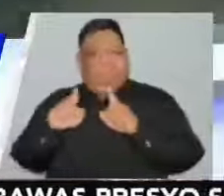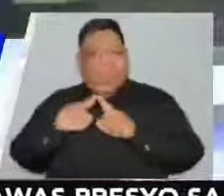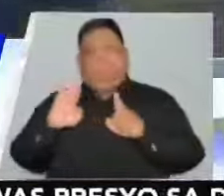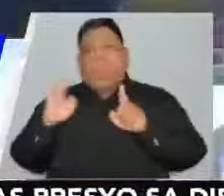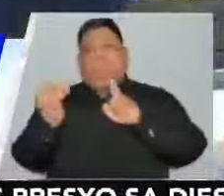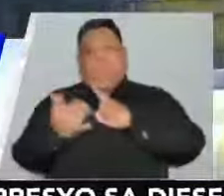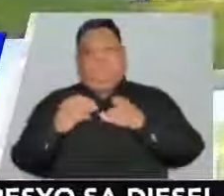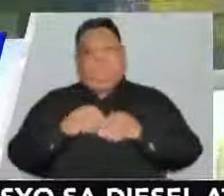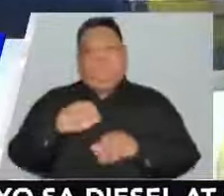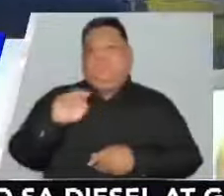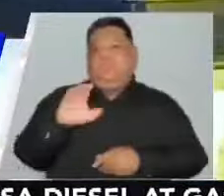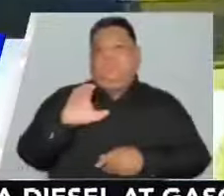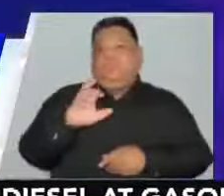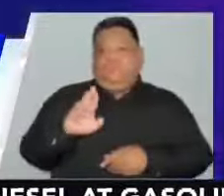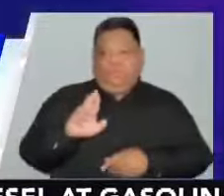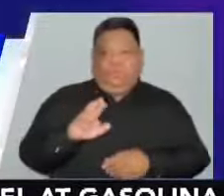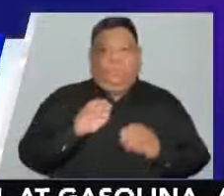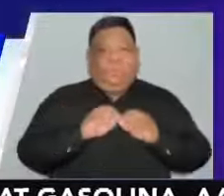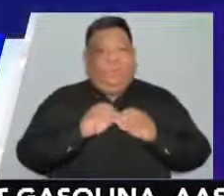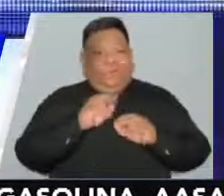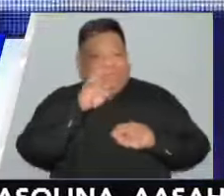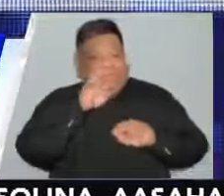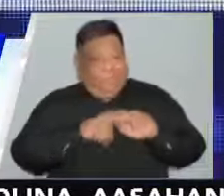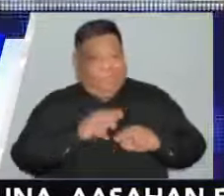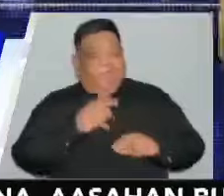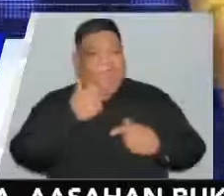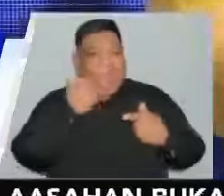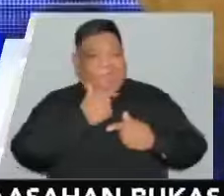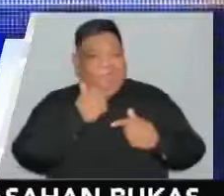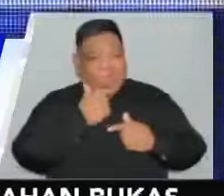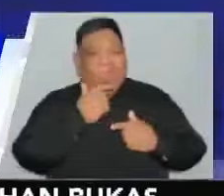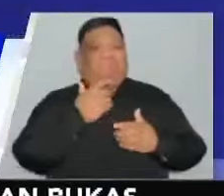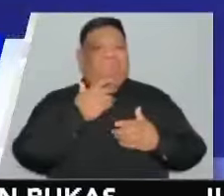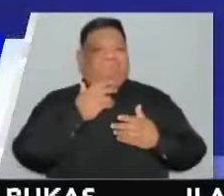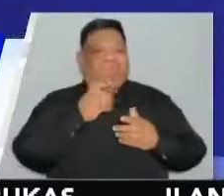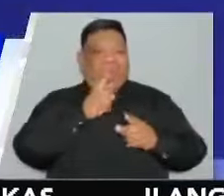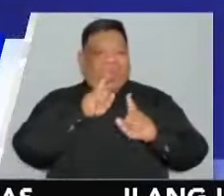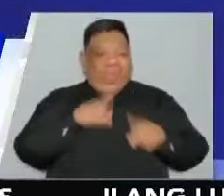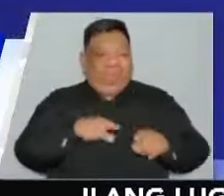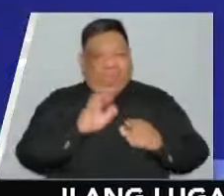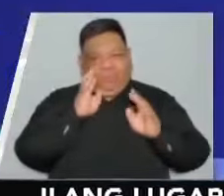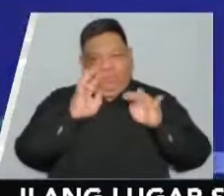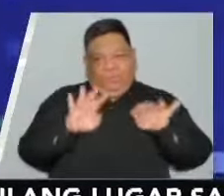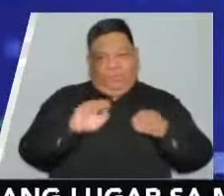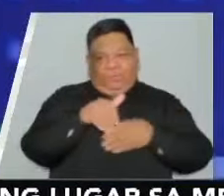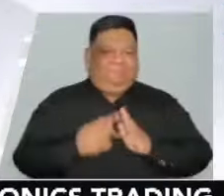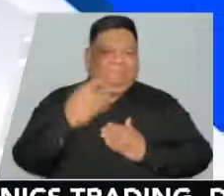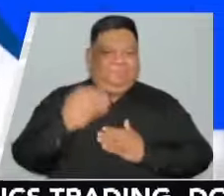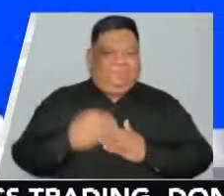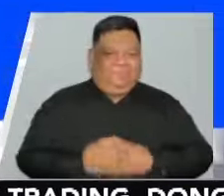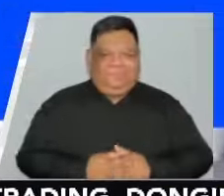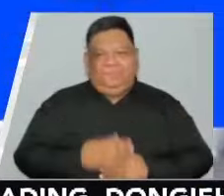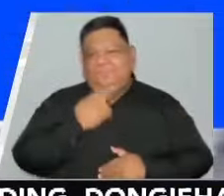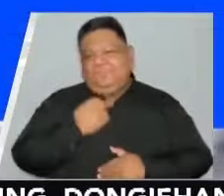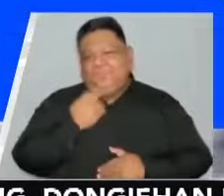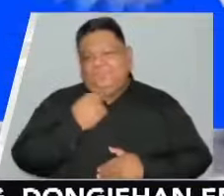pinakakwelang mga sagot sa harap ng kamera, mapapanood natin tuwing hapon. Sininoogi ang OG host po.